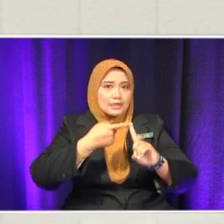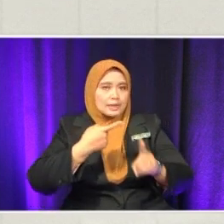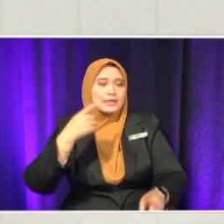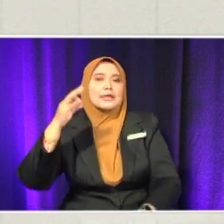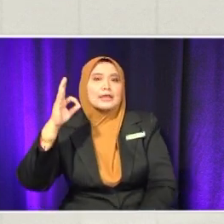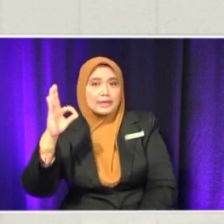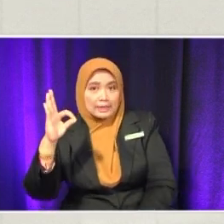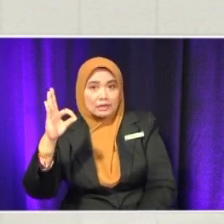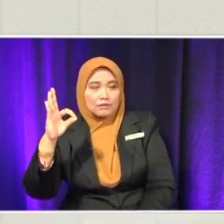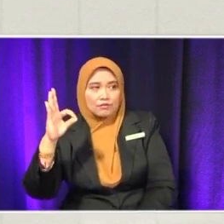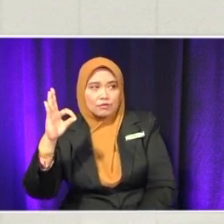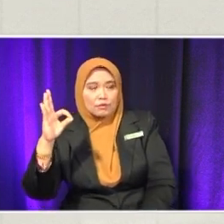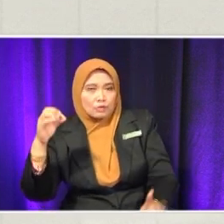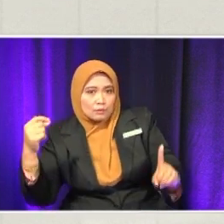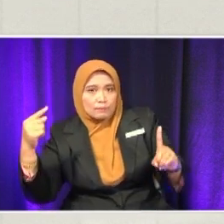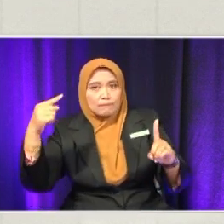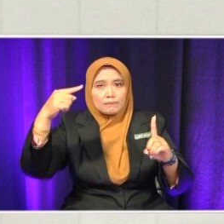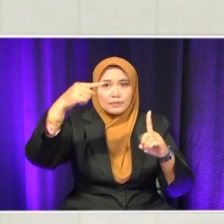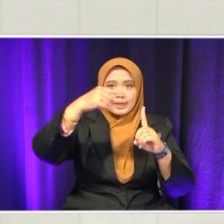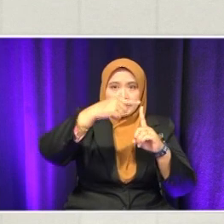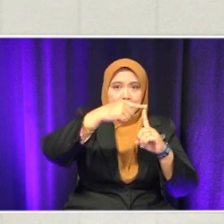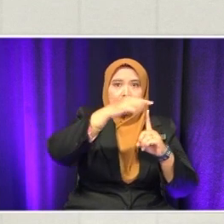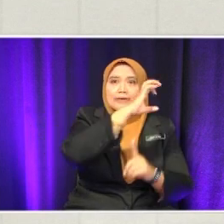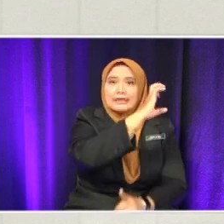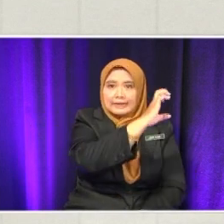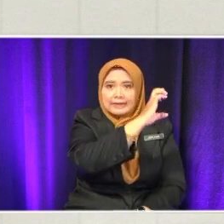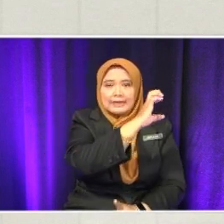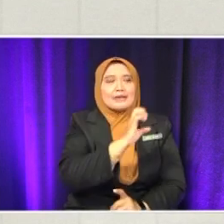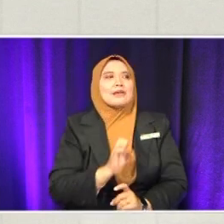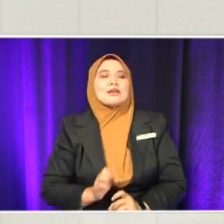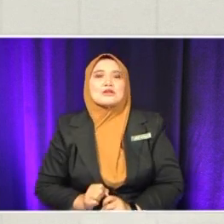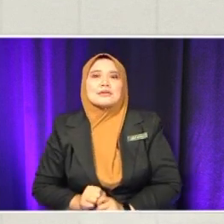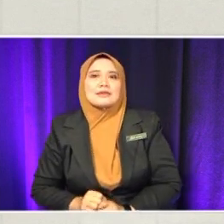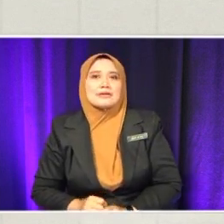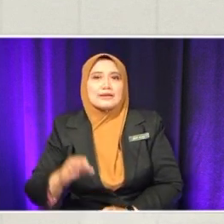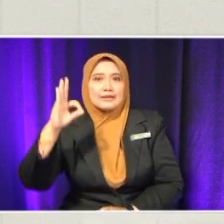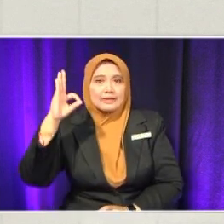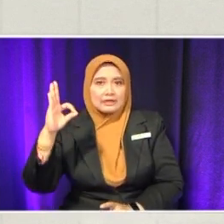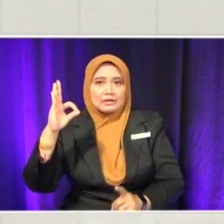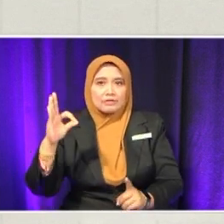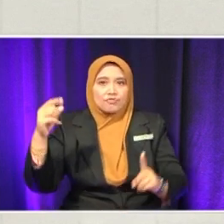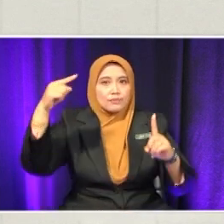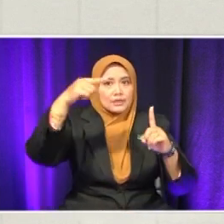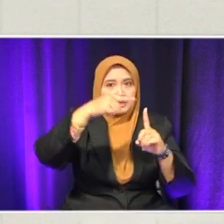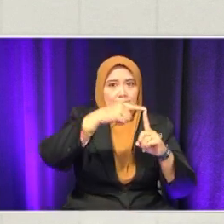E. Macam ni. F, E. Oh, F ke E. F ke E. Okey, faham. Boleh.